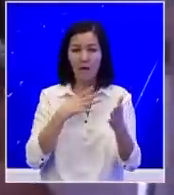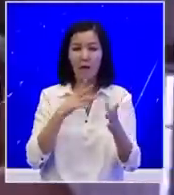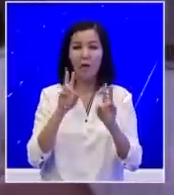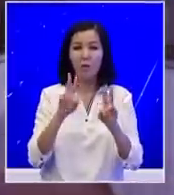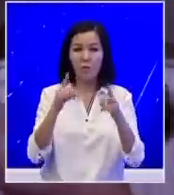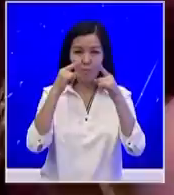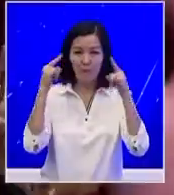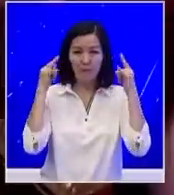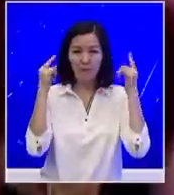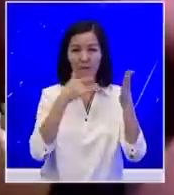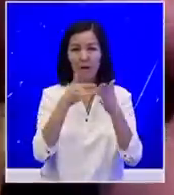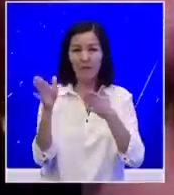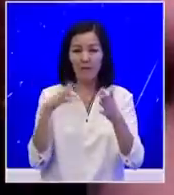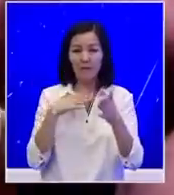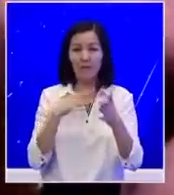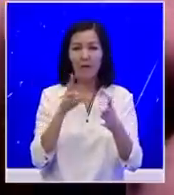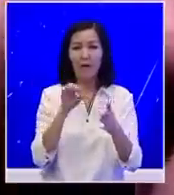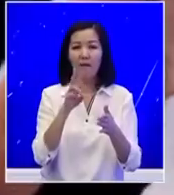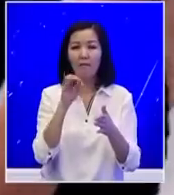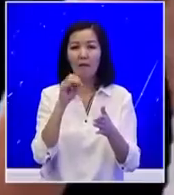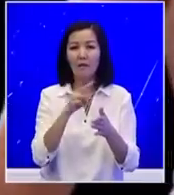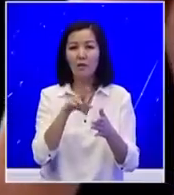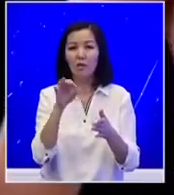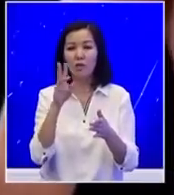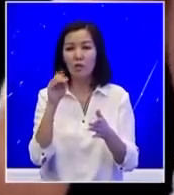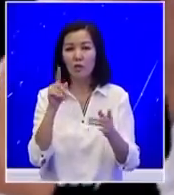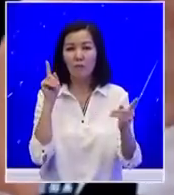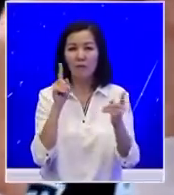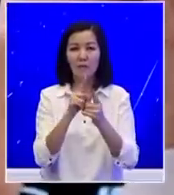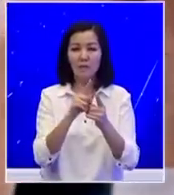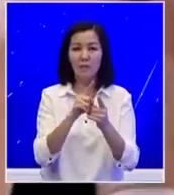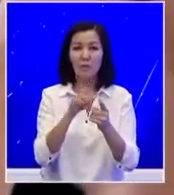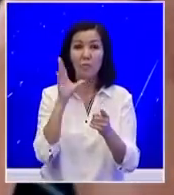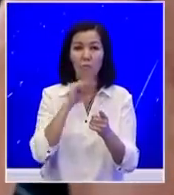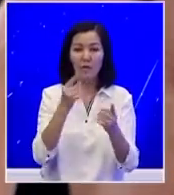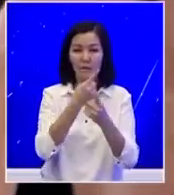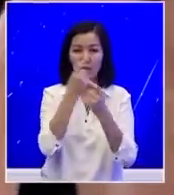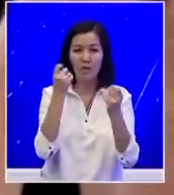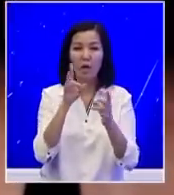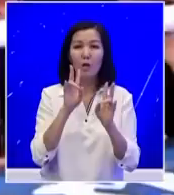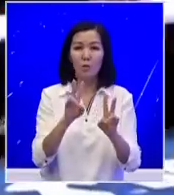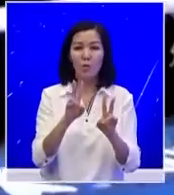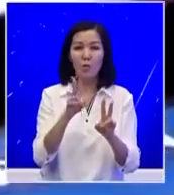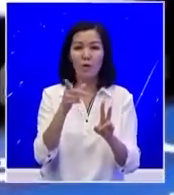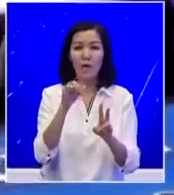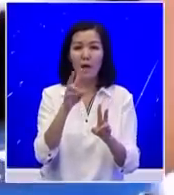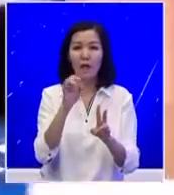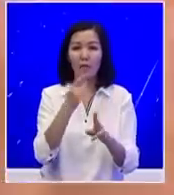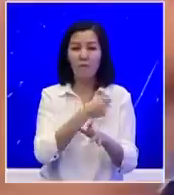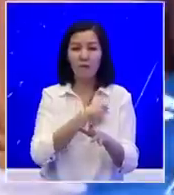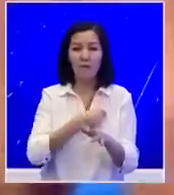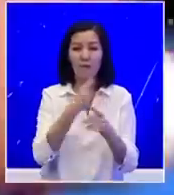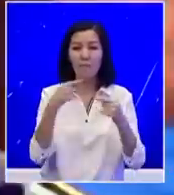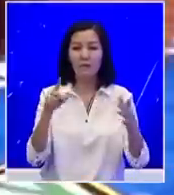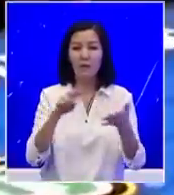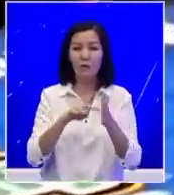мексикандықтар бас тартыпты. Енді Канело GGG-мен рингке шыға алатындығын жариялаған, бірақ Геннадийдің елдің жаттықтырушысы басқа